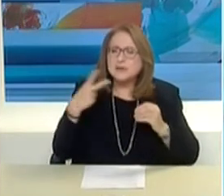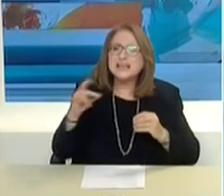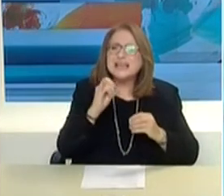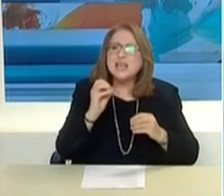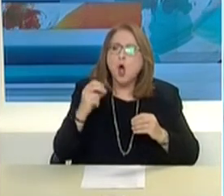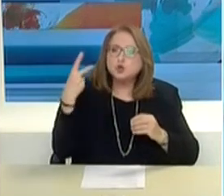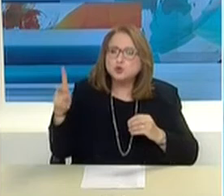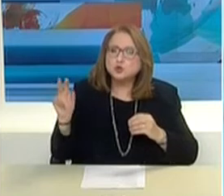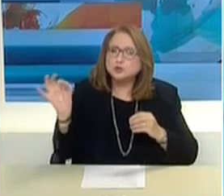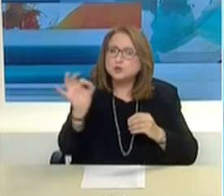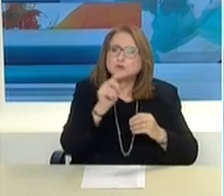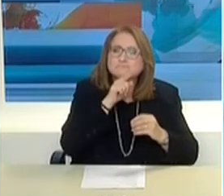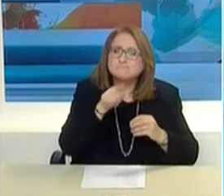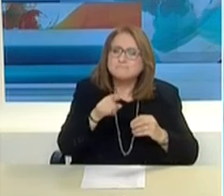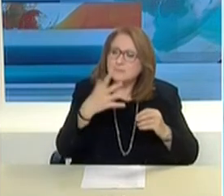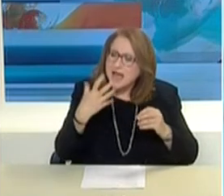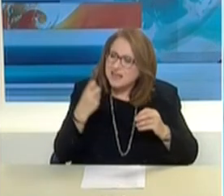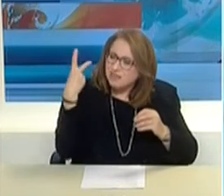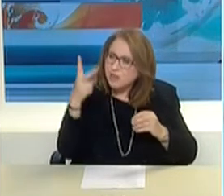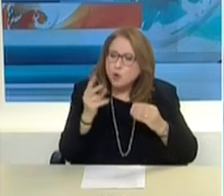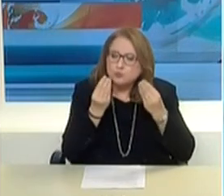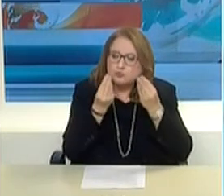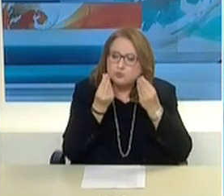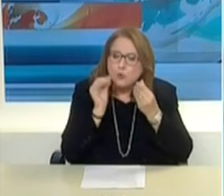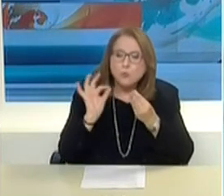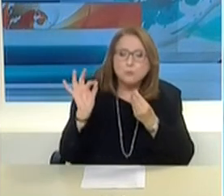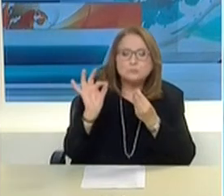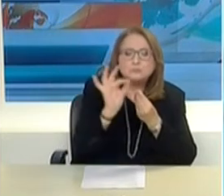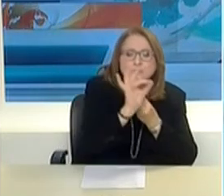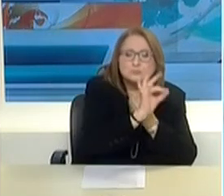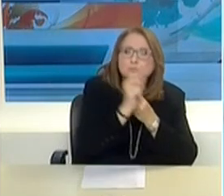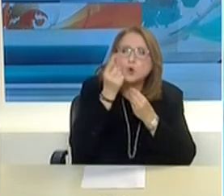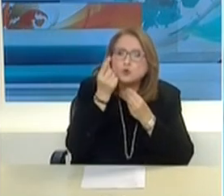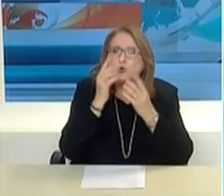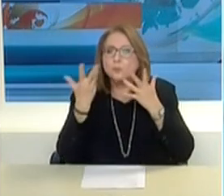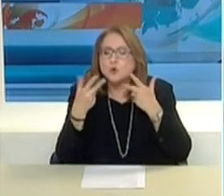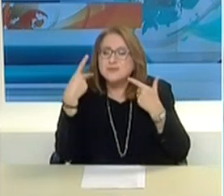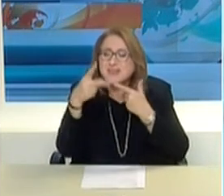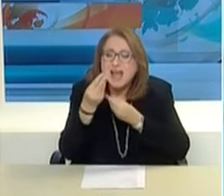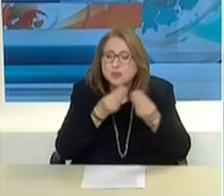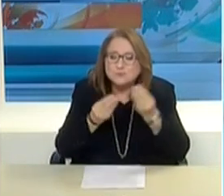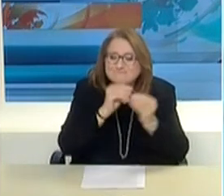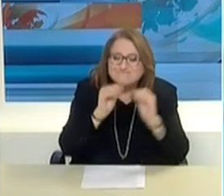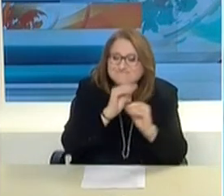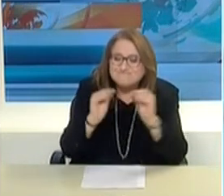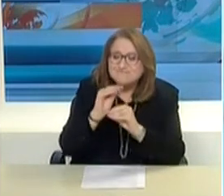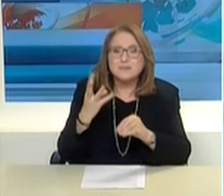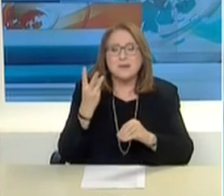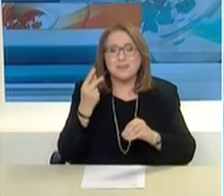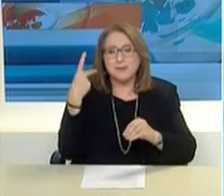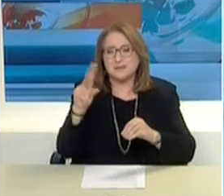χαρακτηριστικά του ιού, αυτό που ονομάζουμε μεταδοτικότητα του ιού, χρόνο γενεάς του